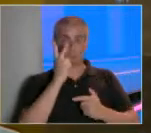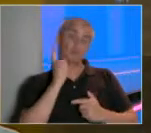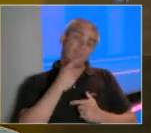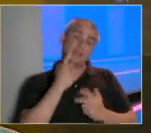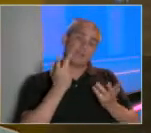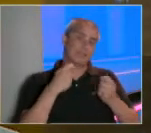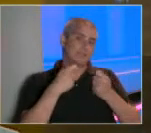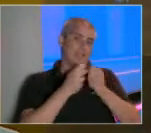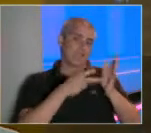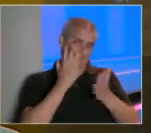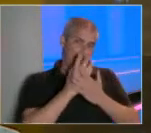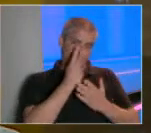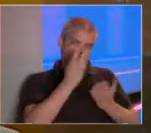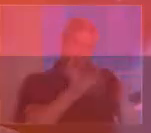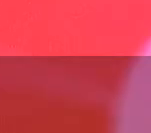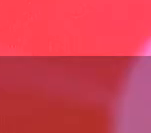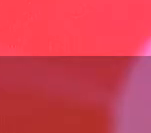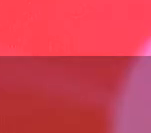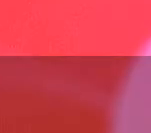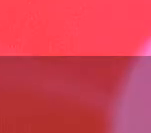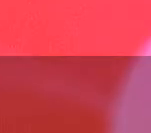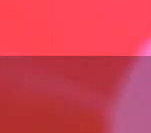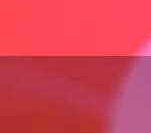להגיד עם ענייני הרכבת כבר ראינו בסרט הזה, מה עוד?